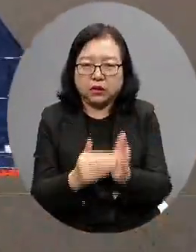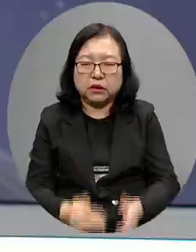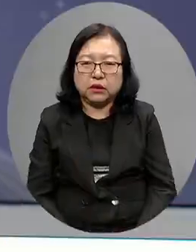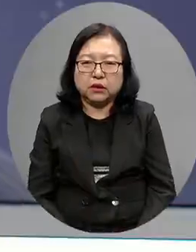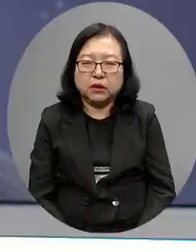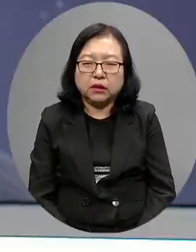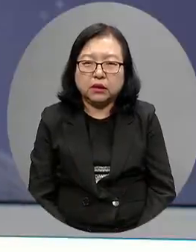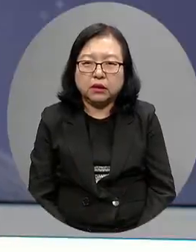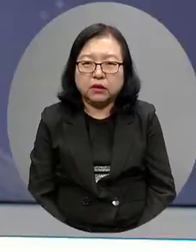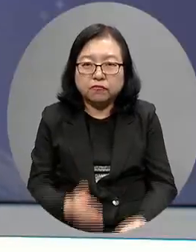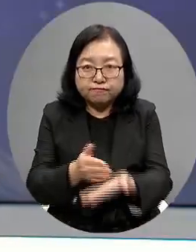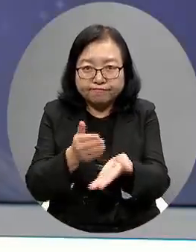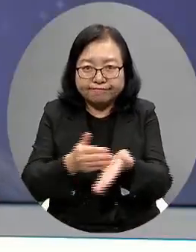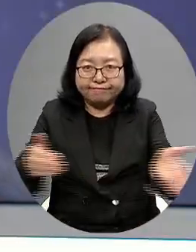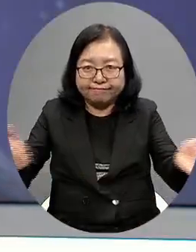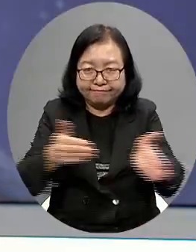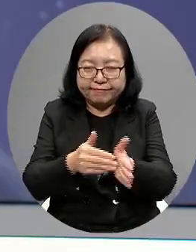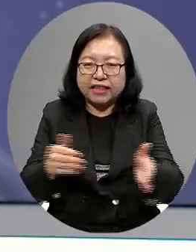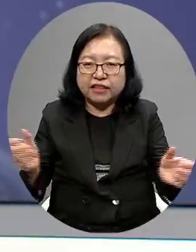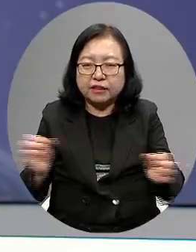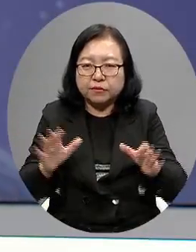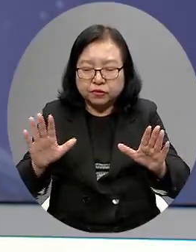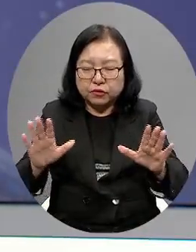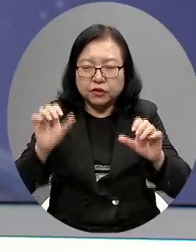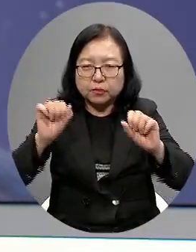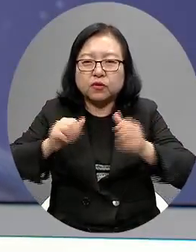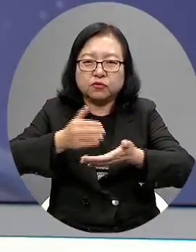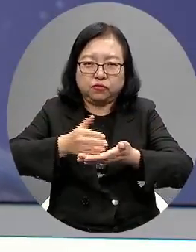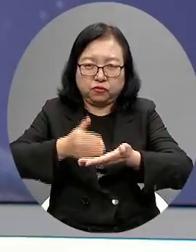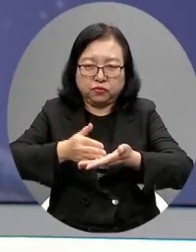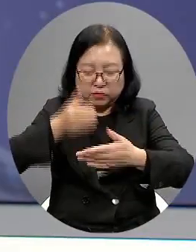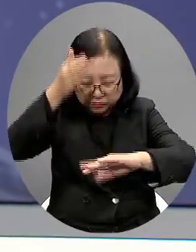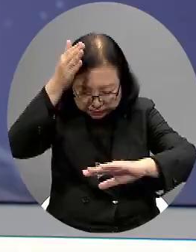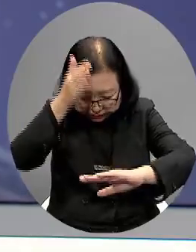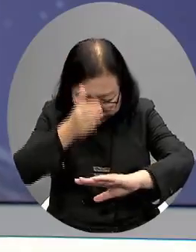밝혔습니다 뉴스 마칩니다 잠시후 스포츠 뉴스가 이어집니다 고맙습니다 y